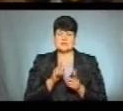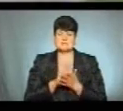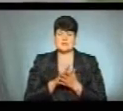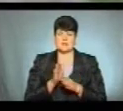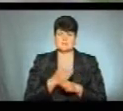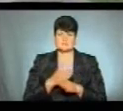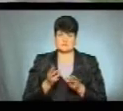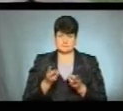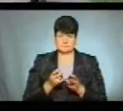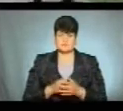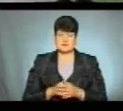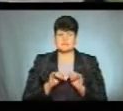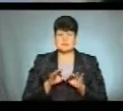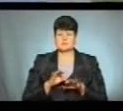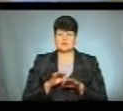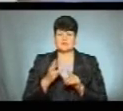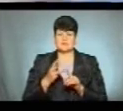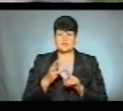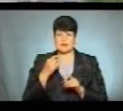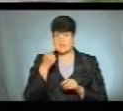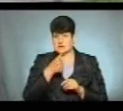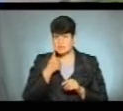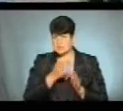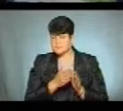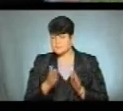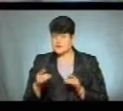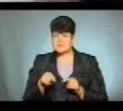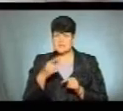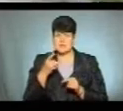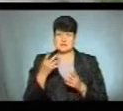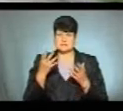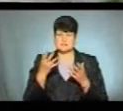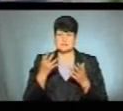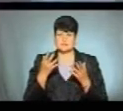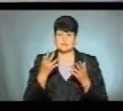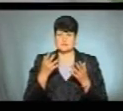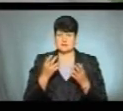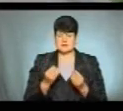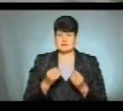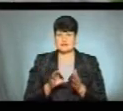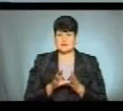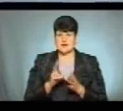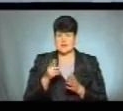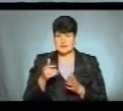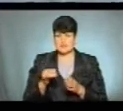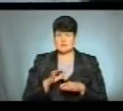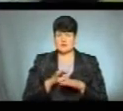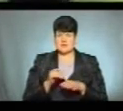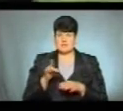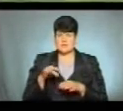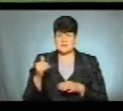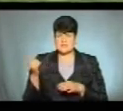відсортовувати. Захід проводять третій рік поспіль. Цього разу приурочили до днів сталої енергії, які відбуваються під час